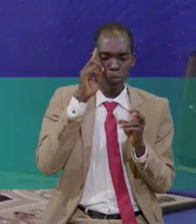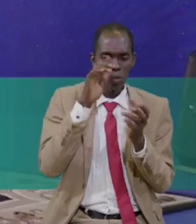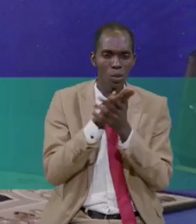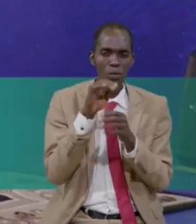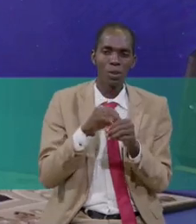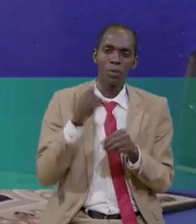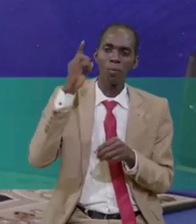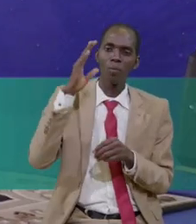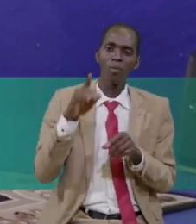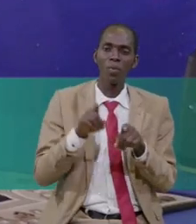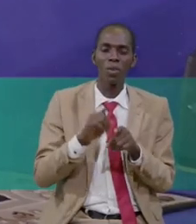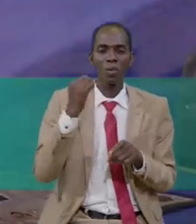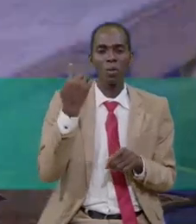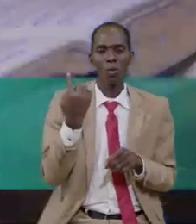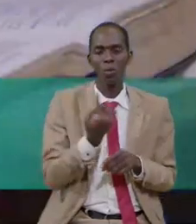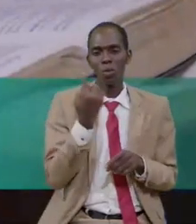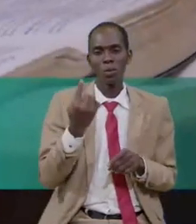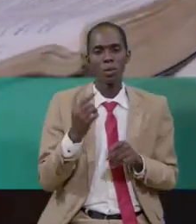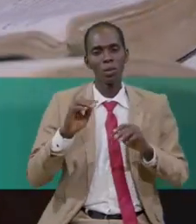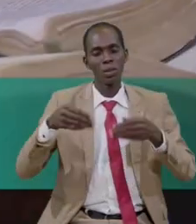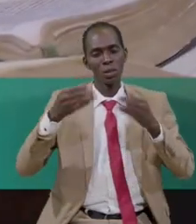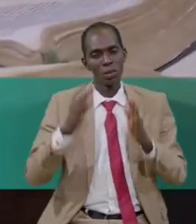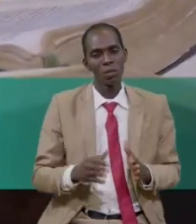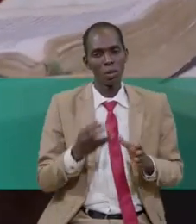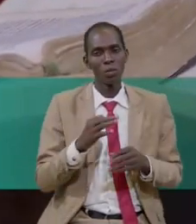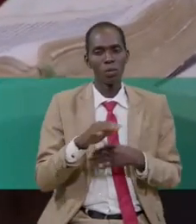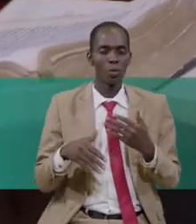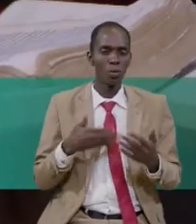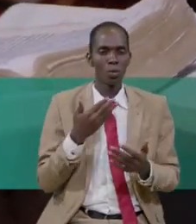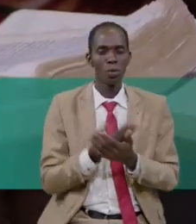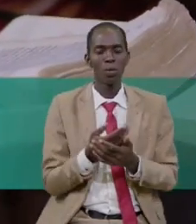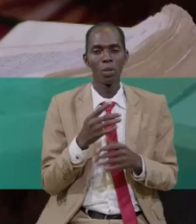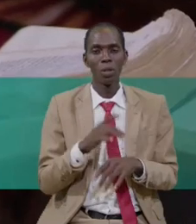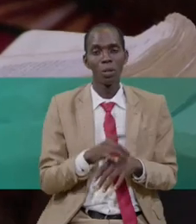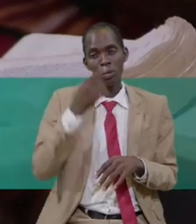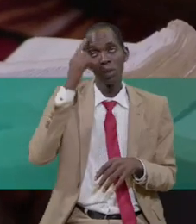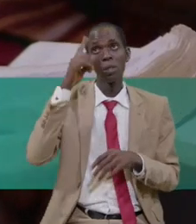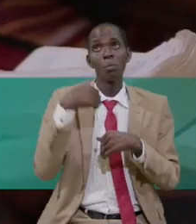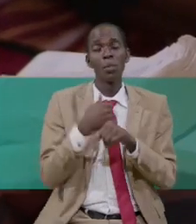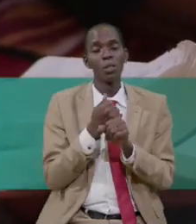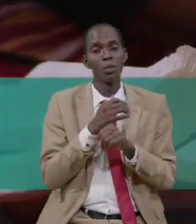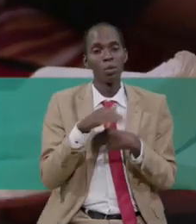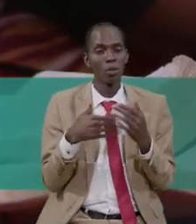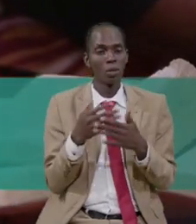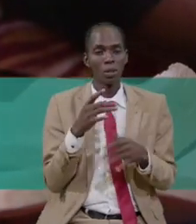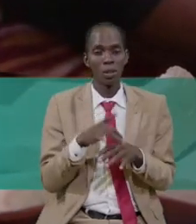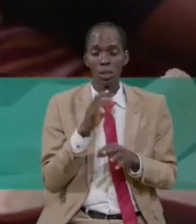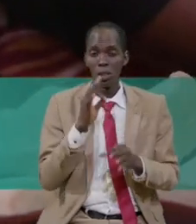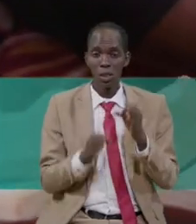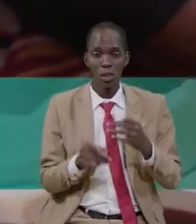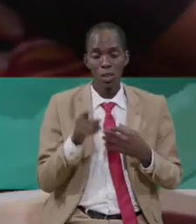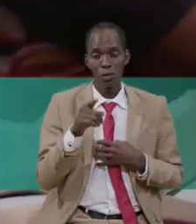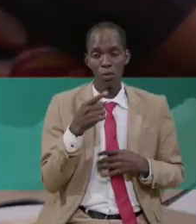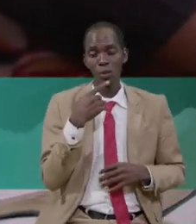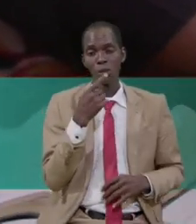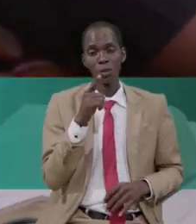la terre, parce qu'il a fait le monde et tout ce qui se trouve, si tu dis que tu crois en Dieu,